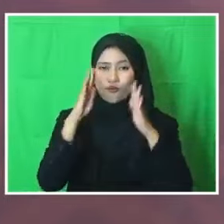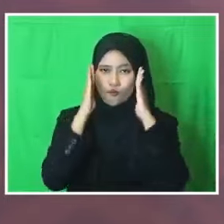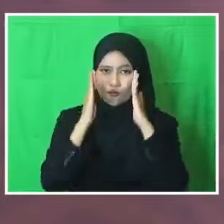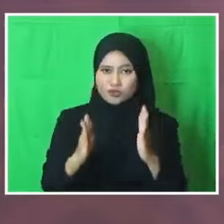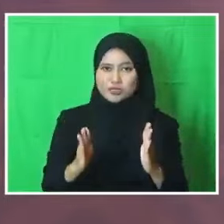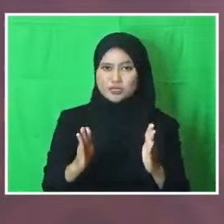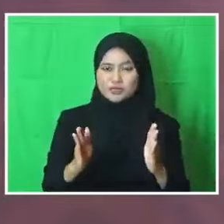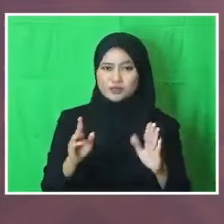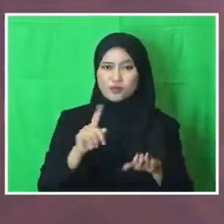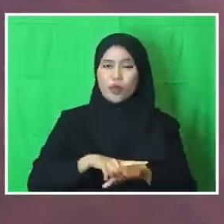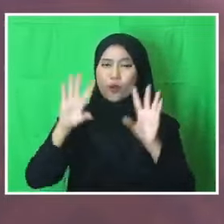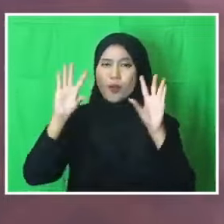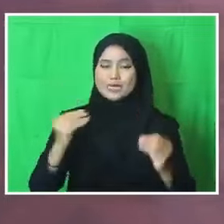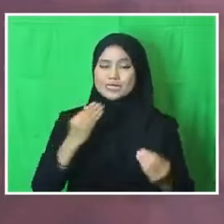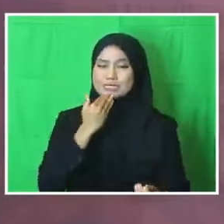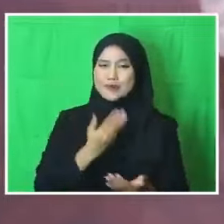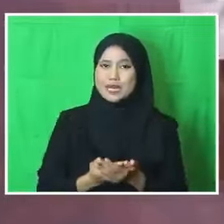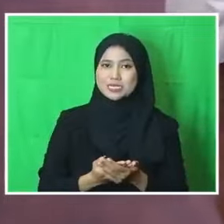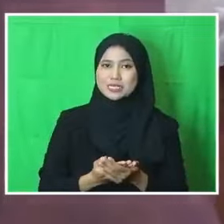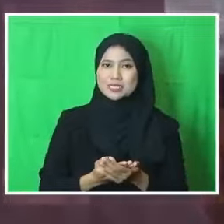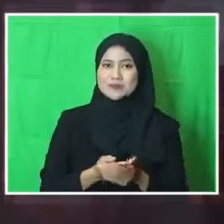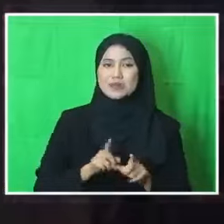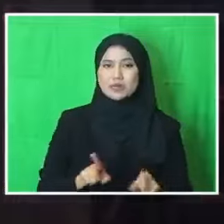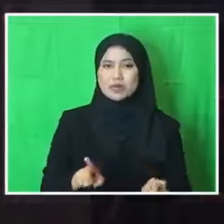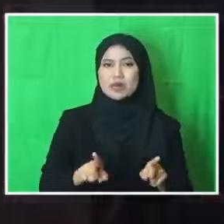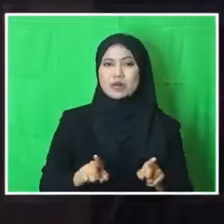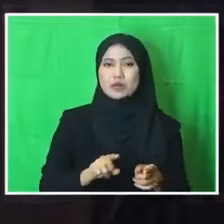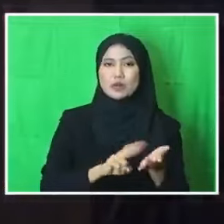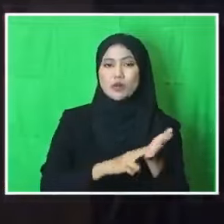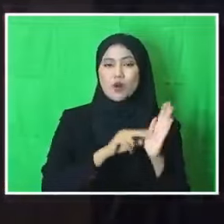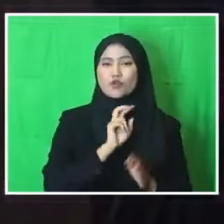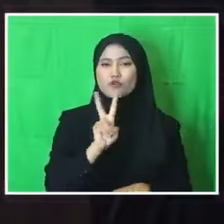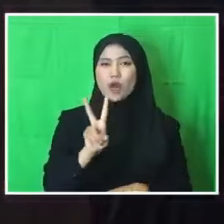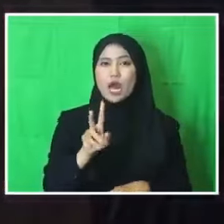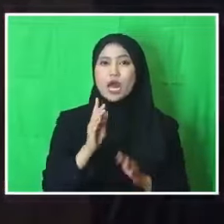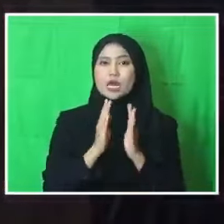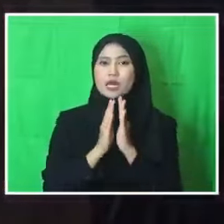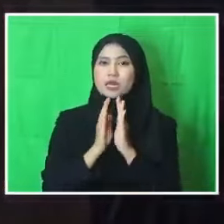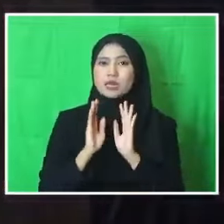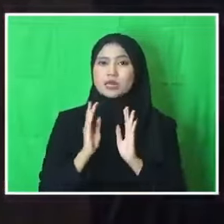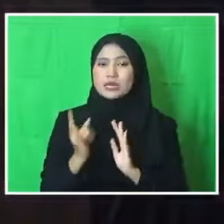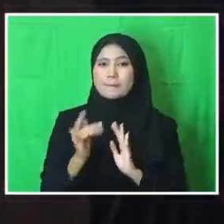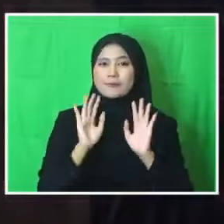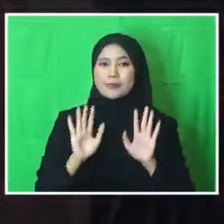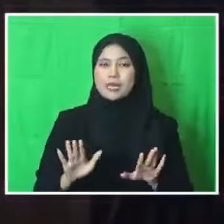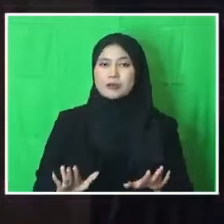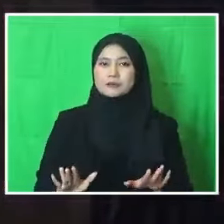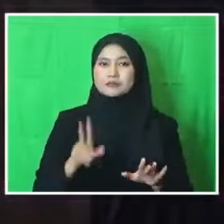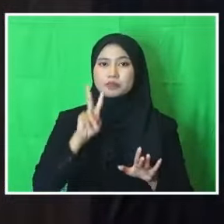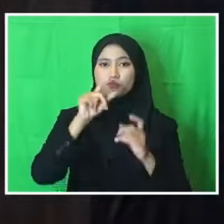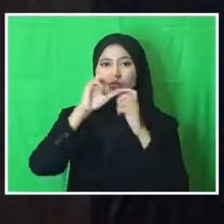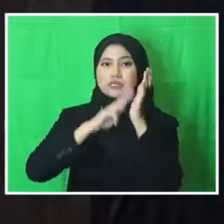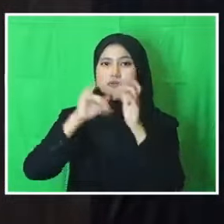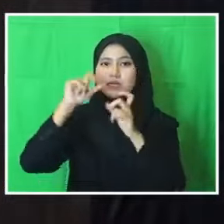anda habis Terima kasih pas nomor urut du baik Tetap tenang berikutnya kita akan mendengarkan penyampaian visi misi dari